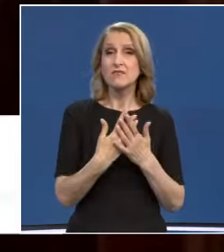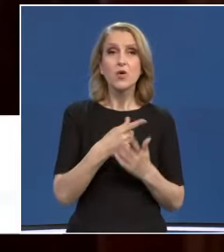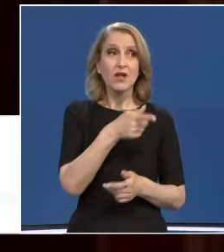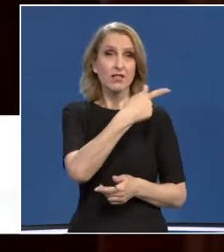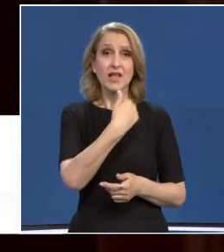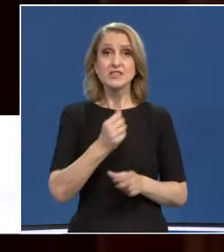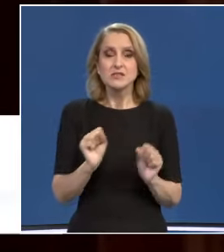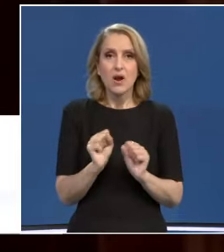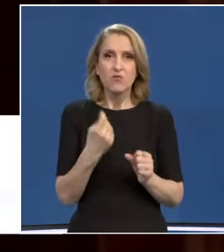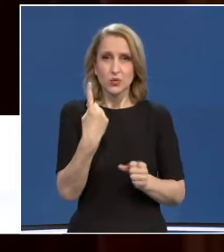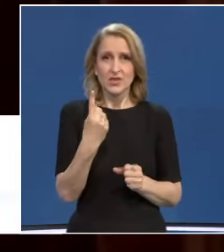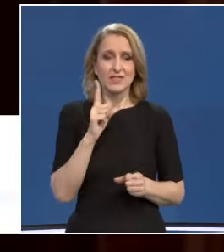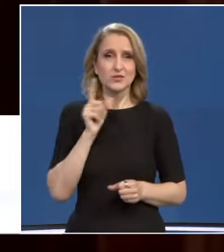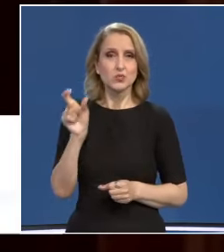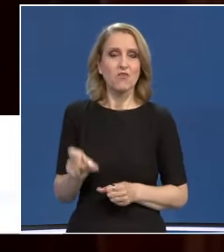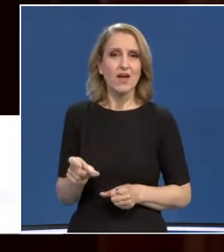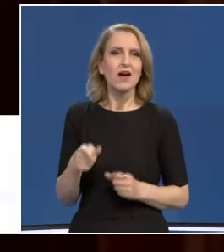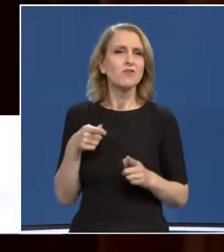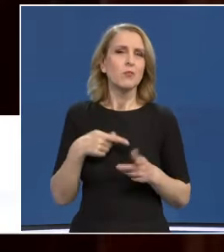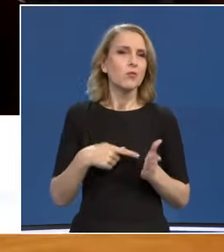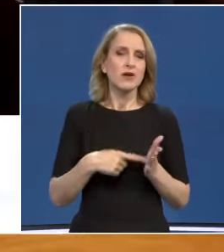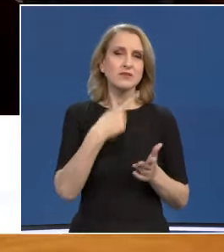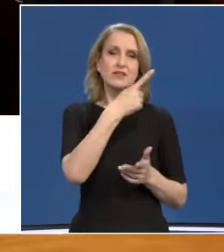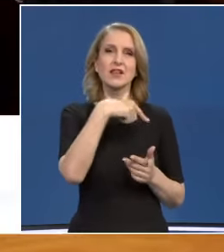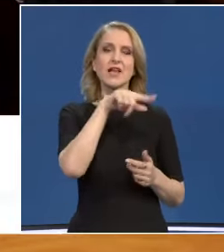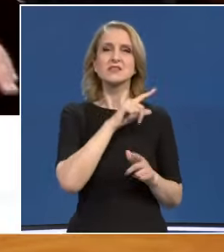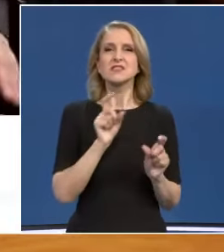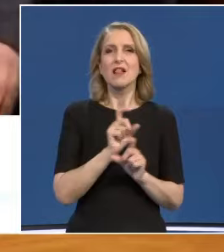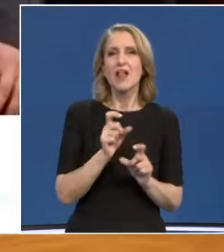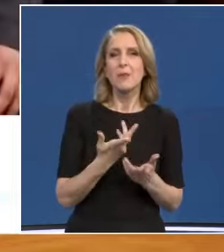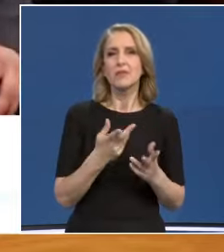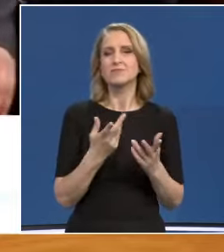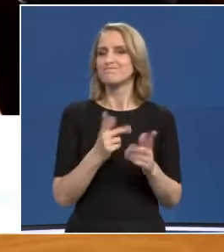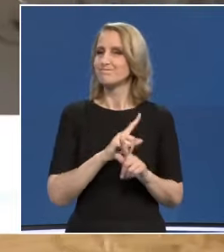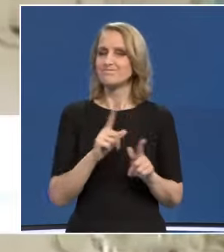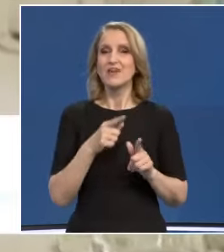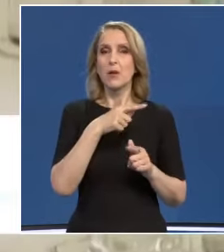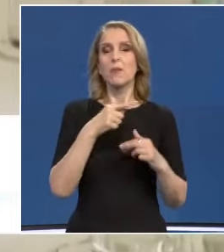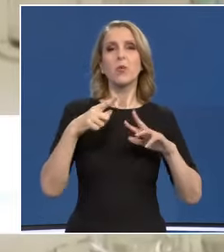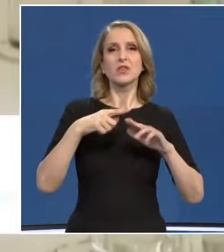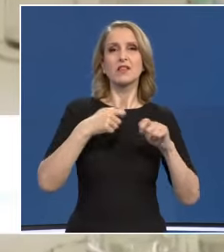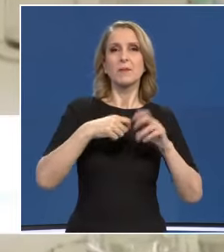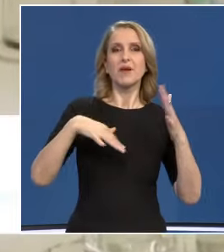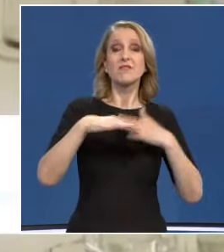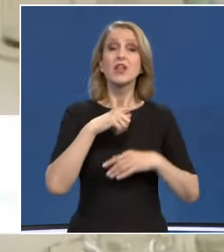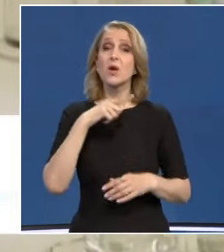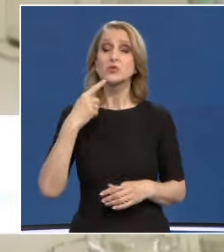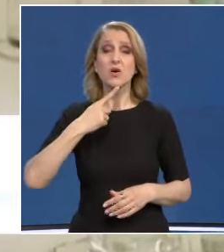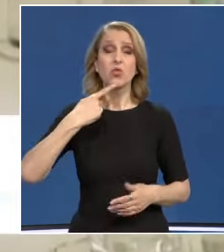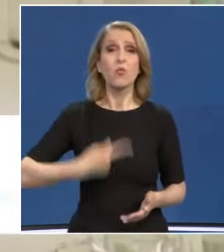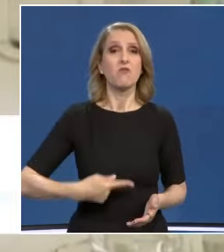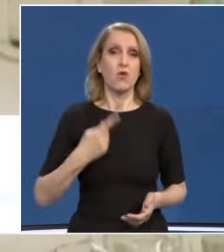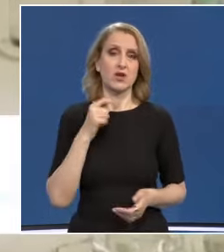човек само подчертават слабостта и гниенето в сърцето на системата, която Путин е изградил. Русия е отговорна за